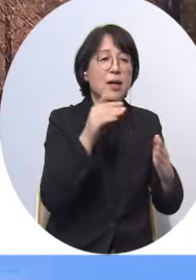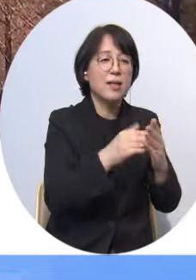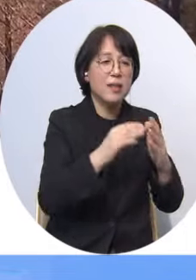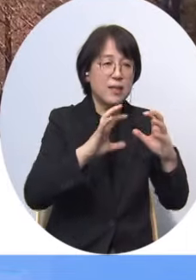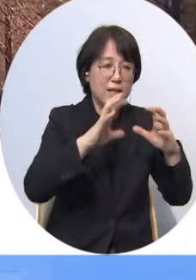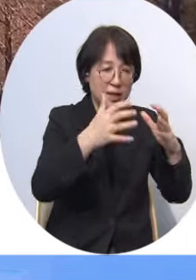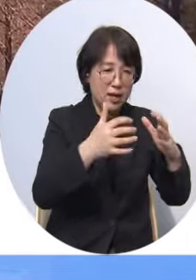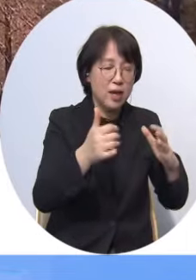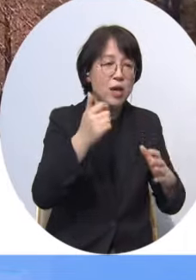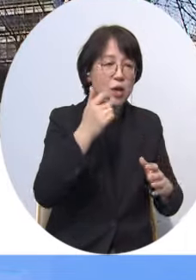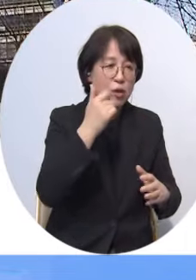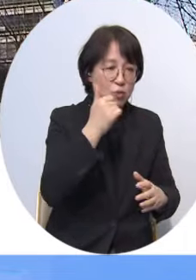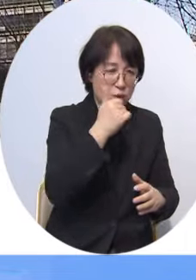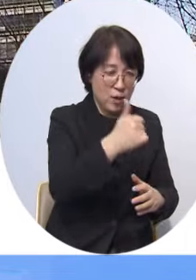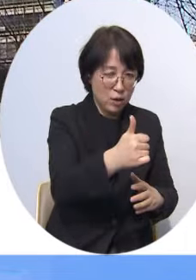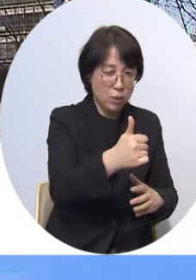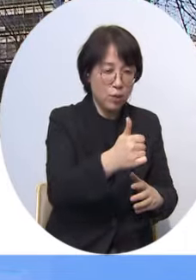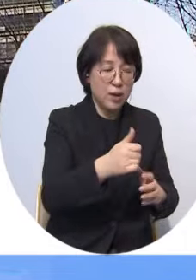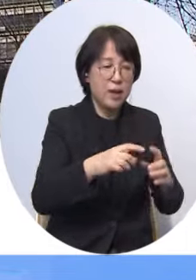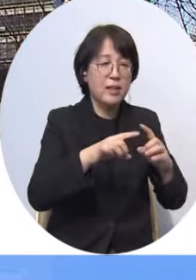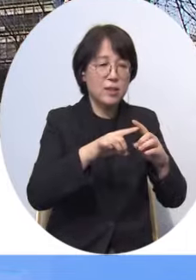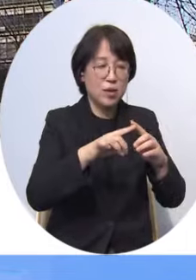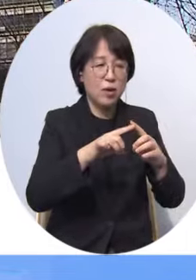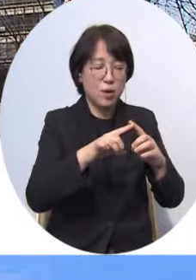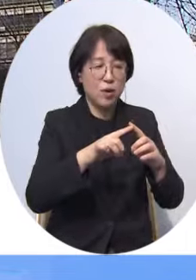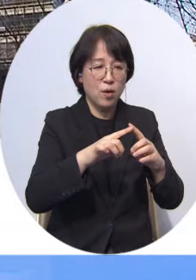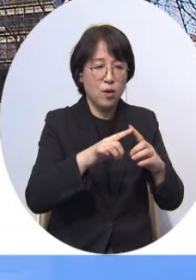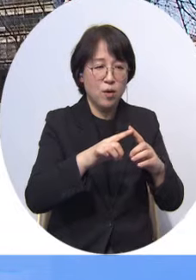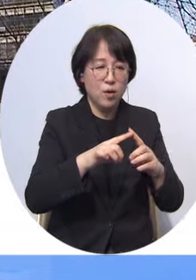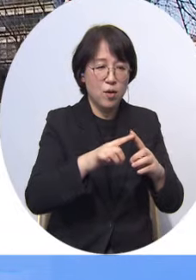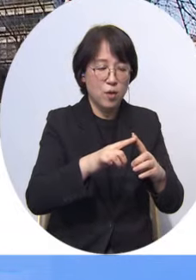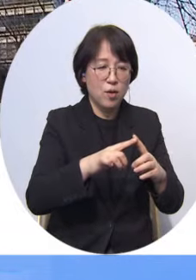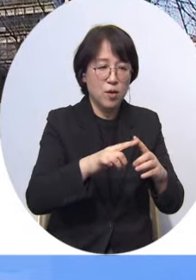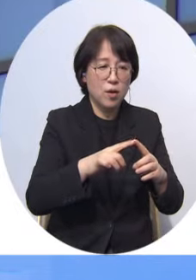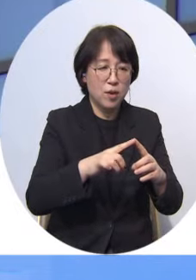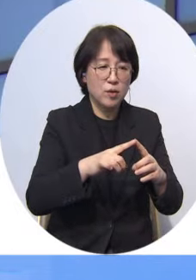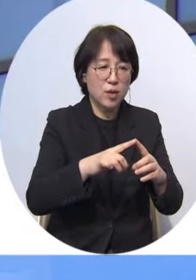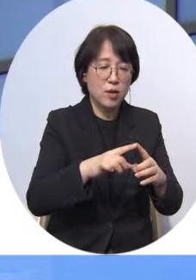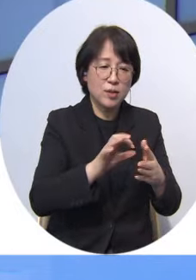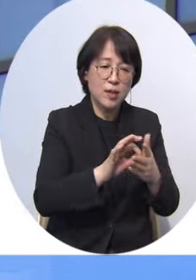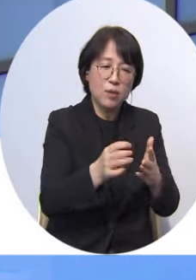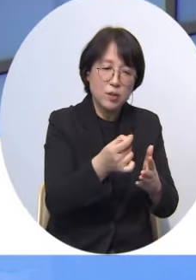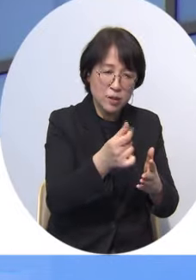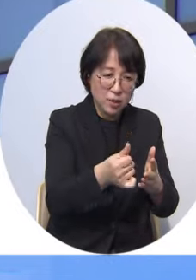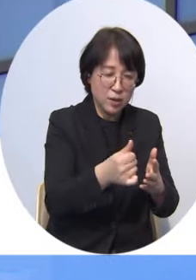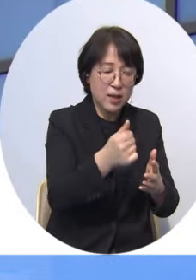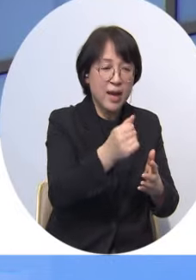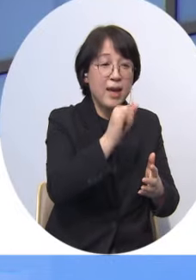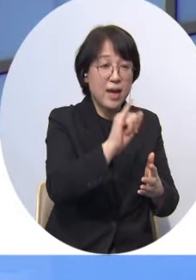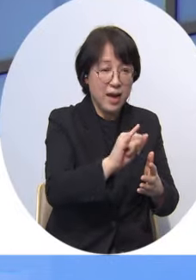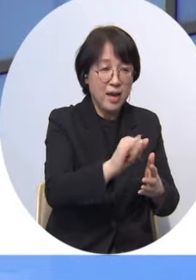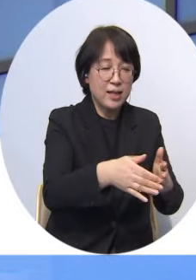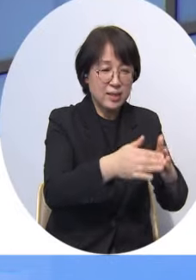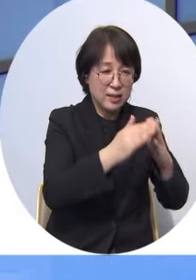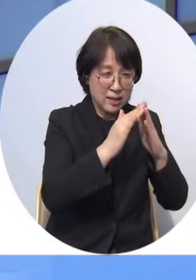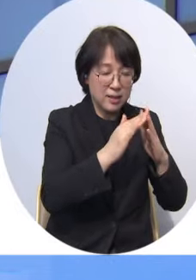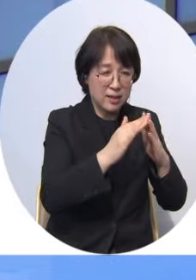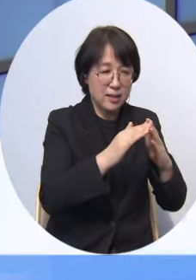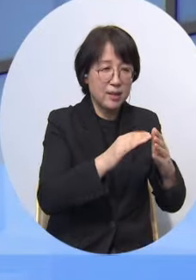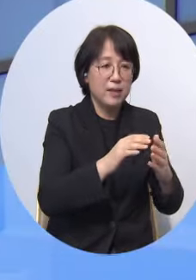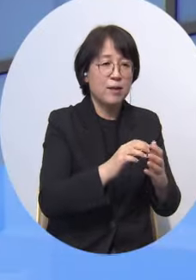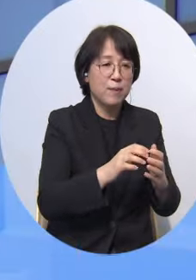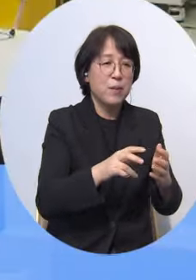수준의 저전력 고성능의 국산 AI 반도체를 개발하고 국산 AI 반도체 기반 클라우드 데이터 센터를